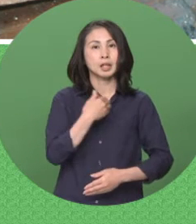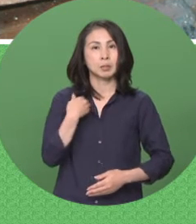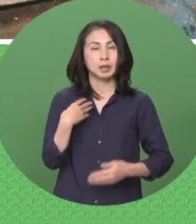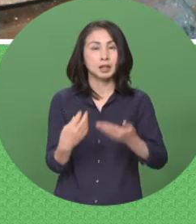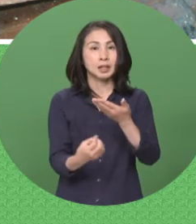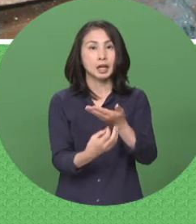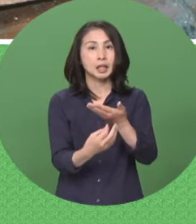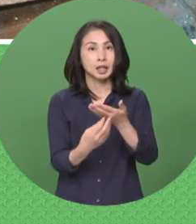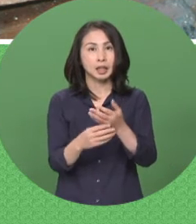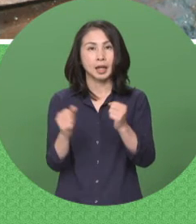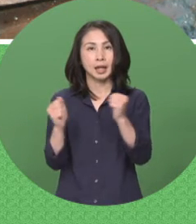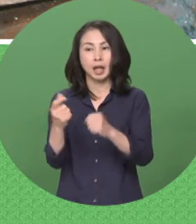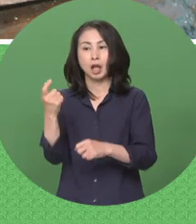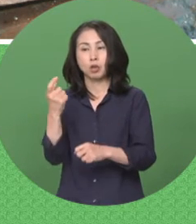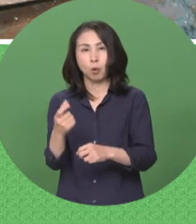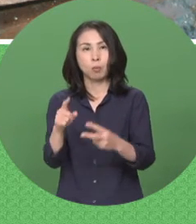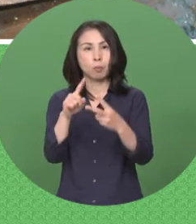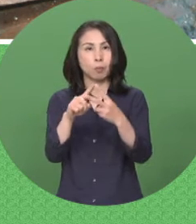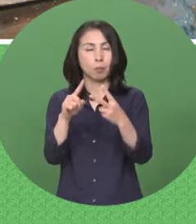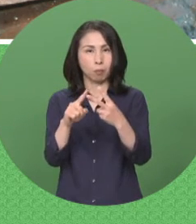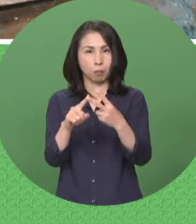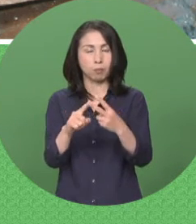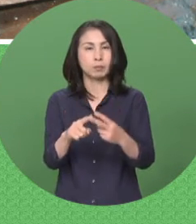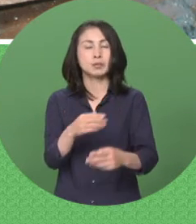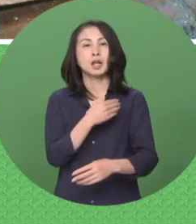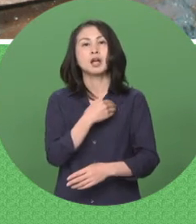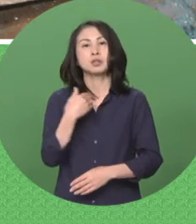てと冷凍のどちらにも対応しています。